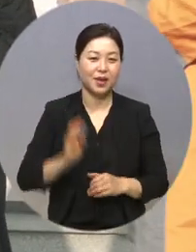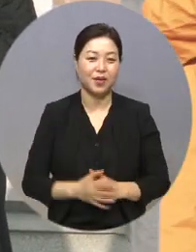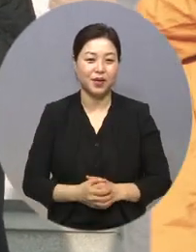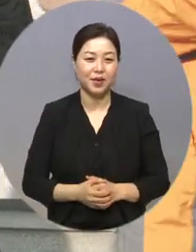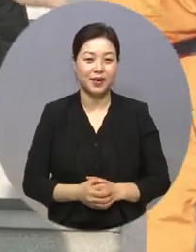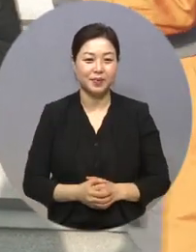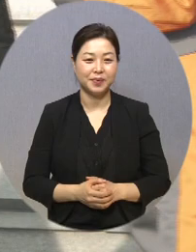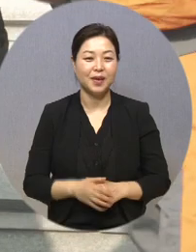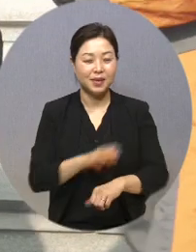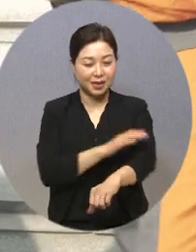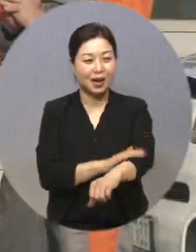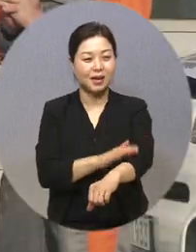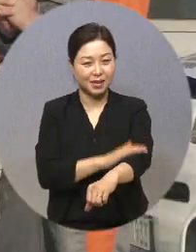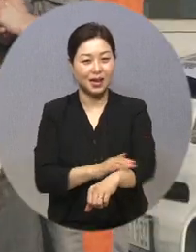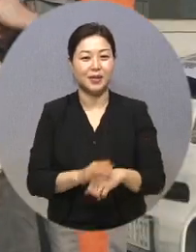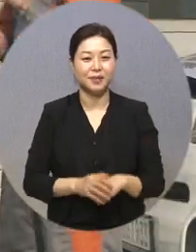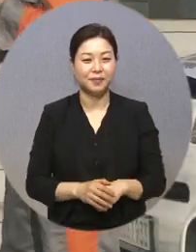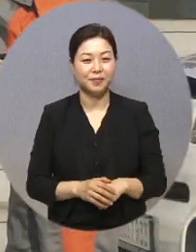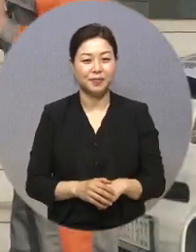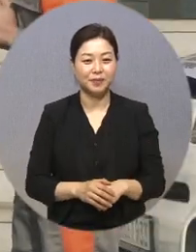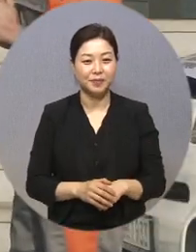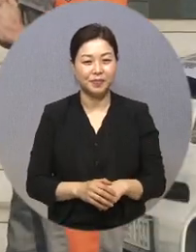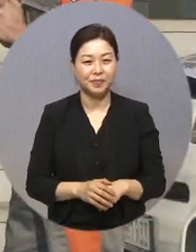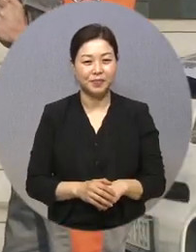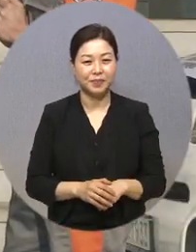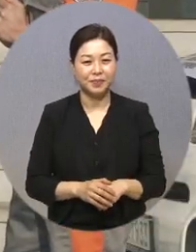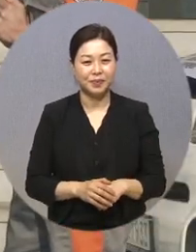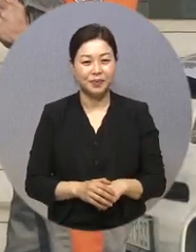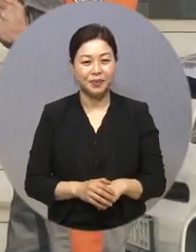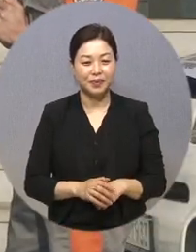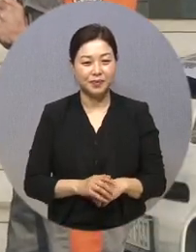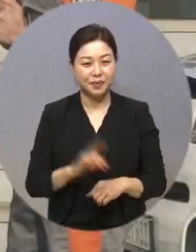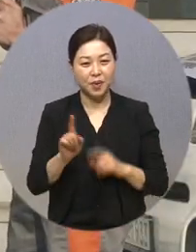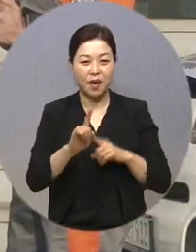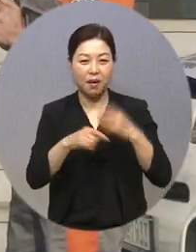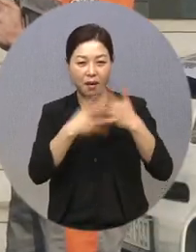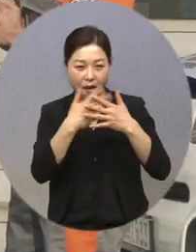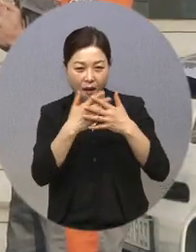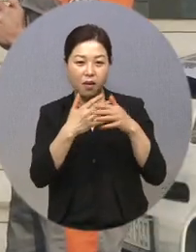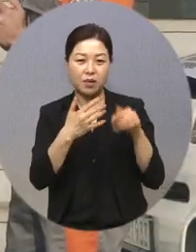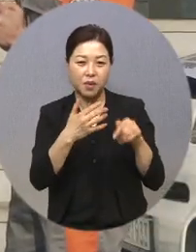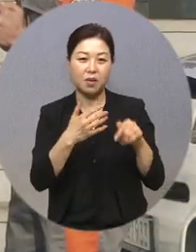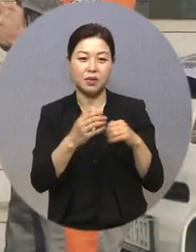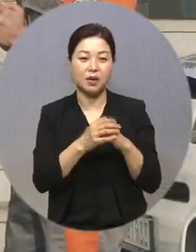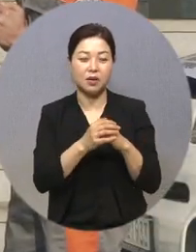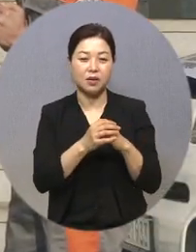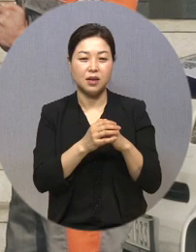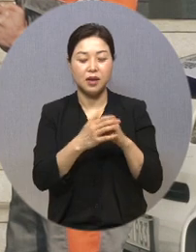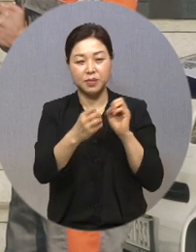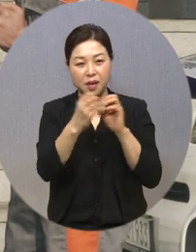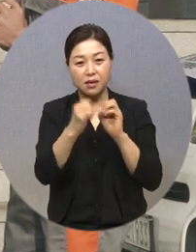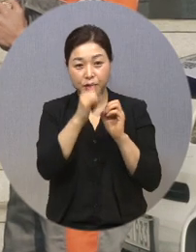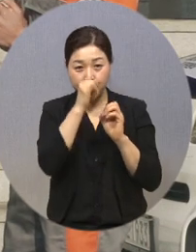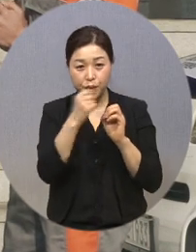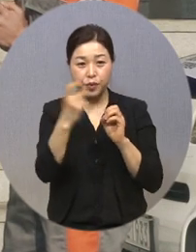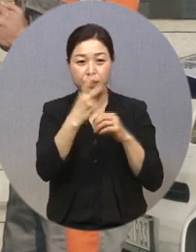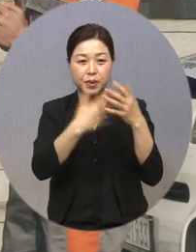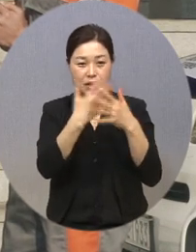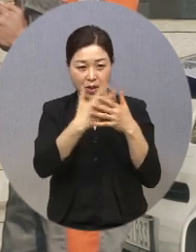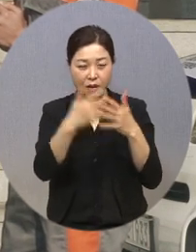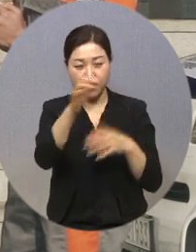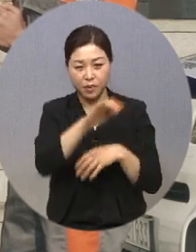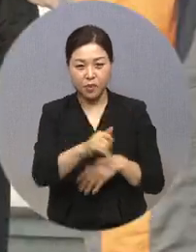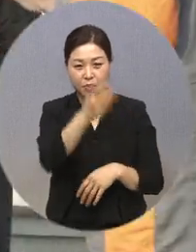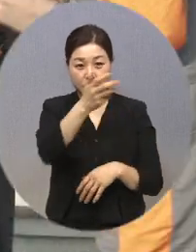잘한다. 잘하시네요. 오늘 라이브 커머스 도와주신다고 하셨죠? 네, 라이브 커머스도 함께 하고요. 앞으로 네. 이 미디어 국토 대장정에서 일어나는 모든 일들을